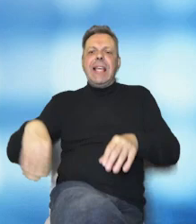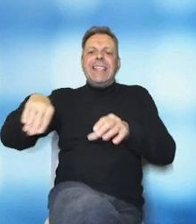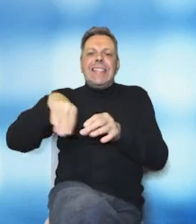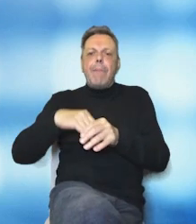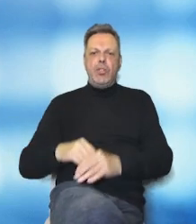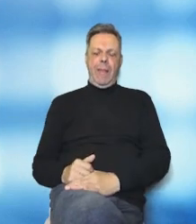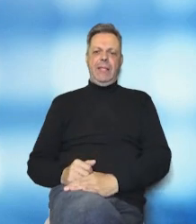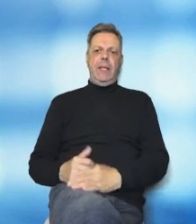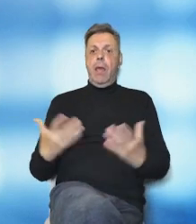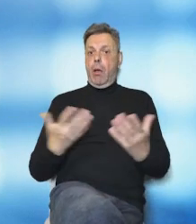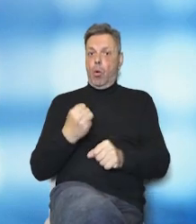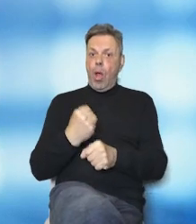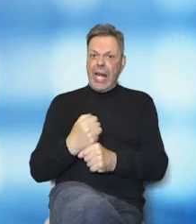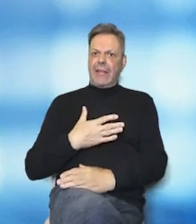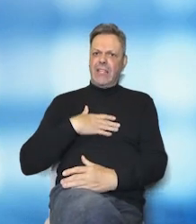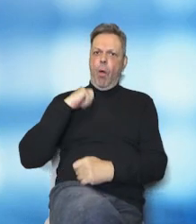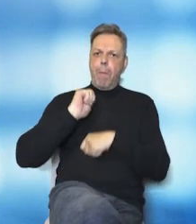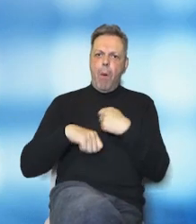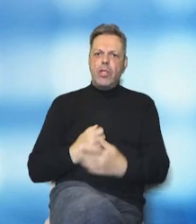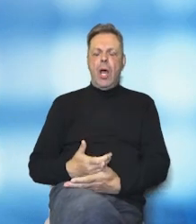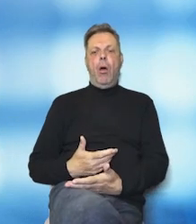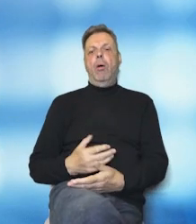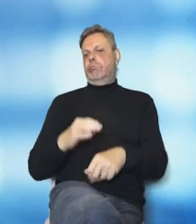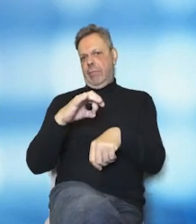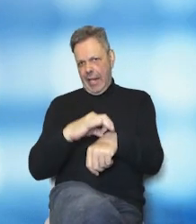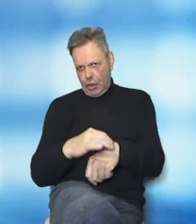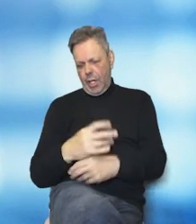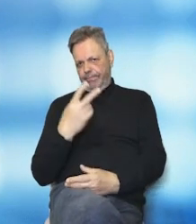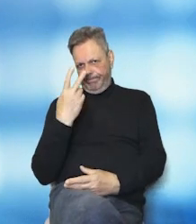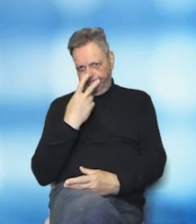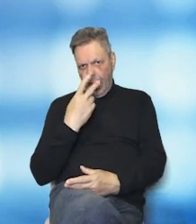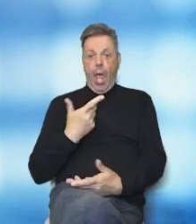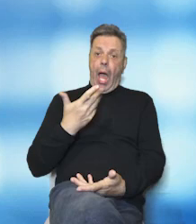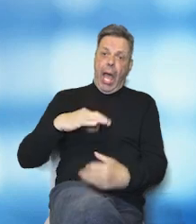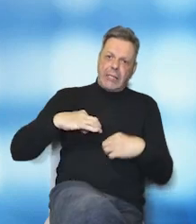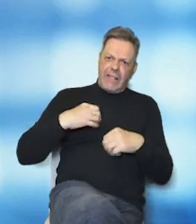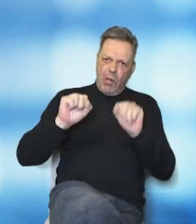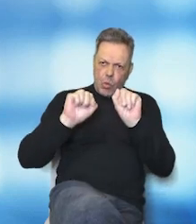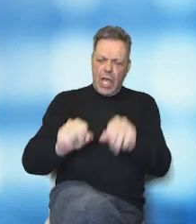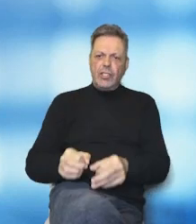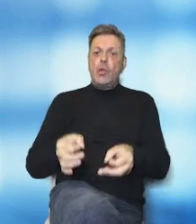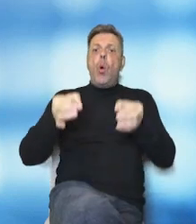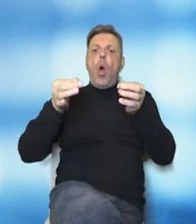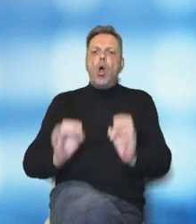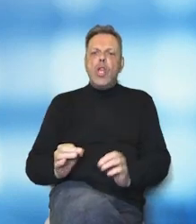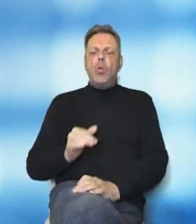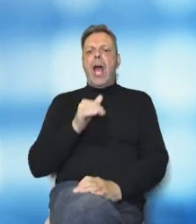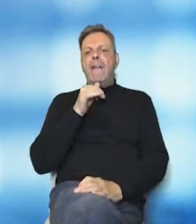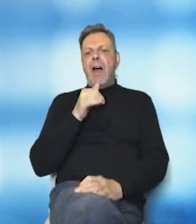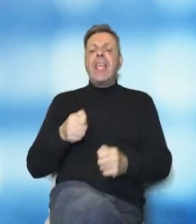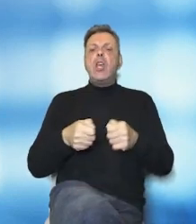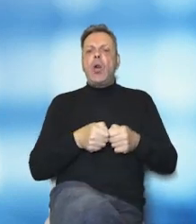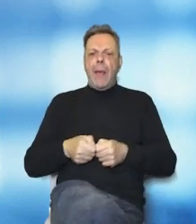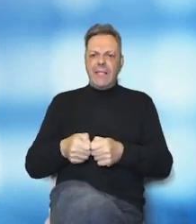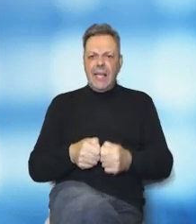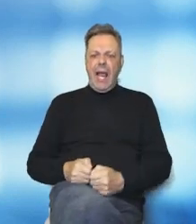zaposlenici koji rade svoj posao liječnika. A zdravstvenu zaštitu osigurava i